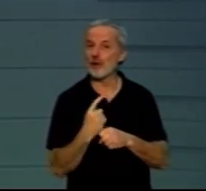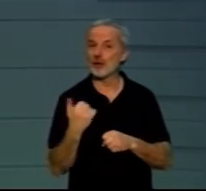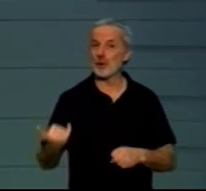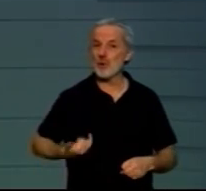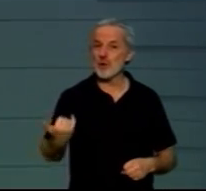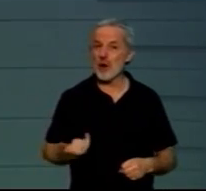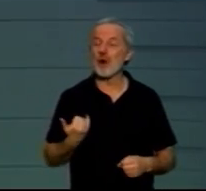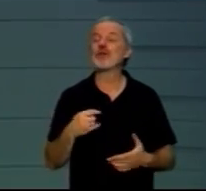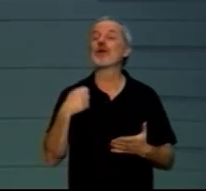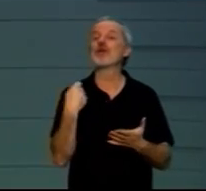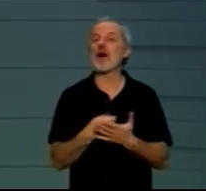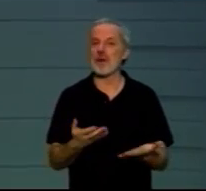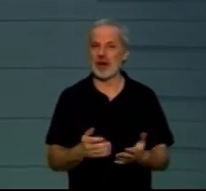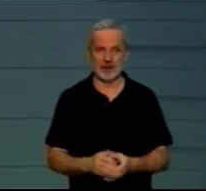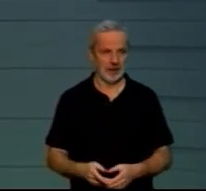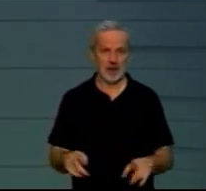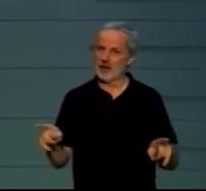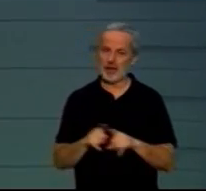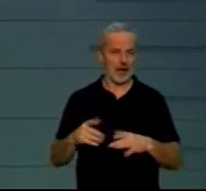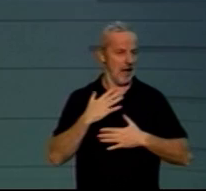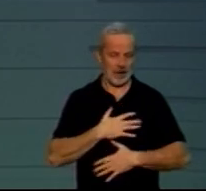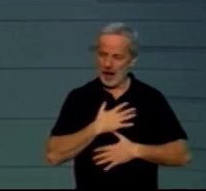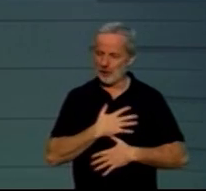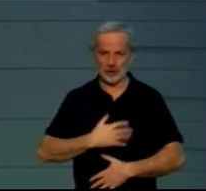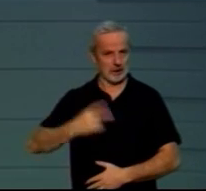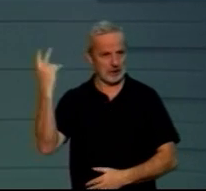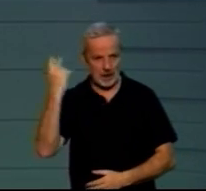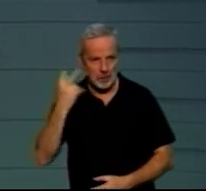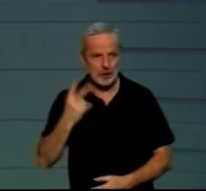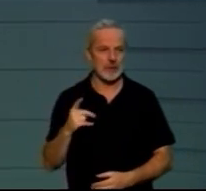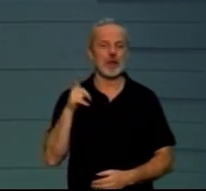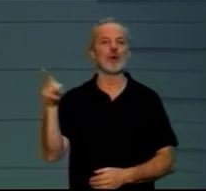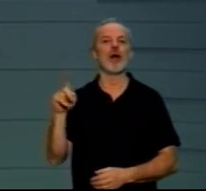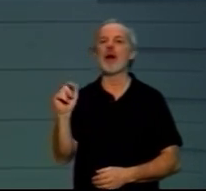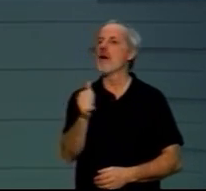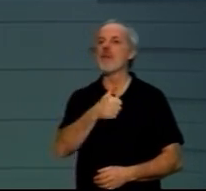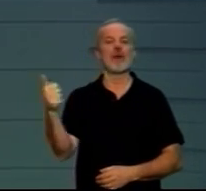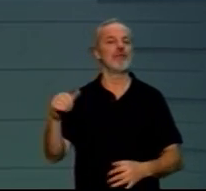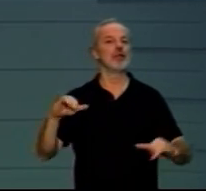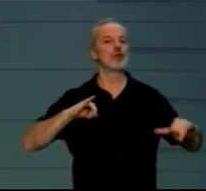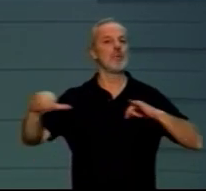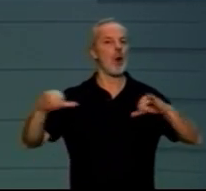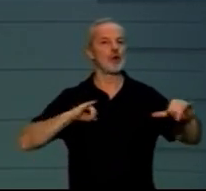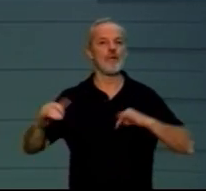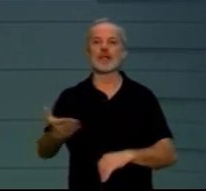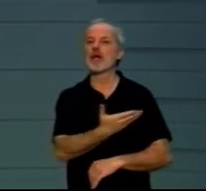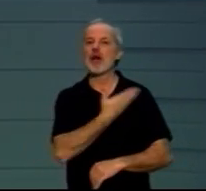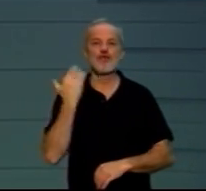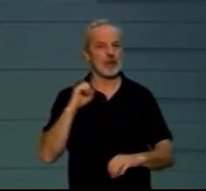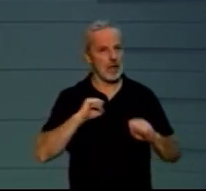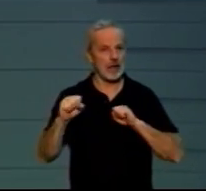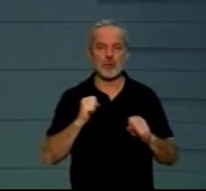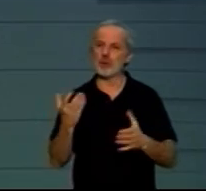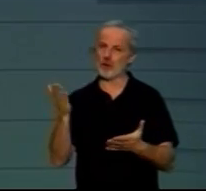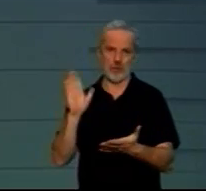obrovskou radost a přesně to, co říkáte, myslím si, že je to první sportovec z České republiky, který takovýto významný